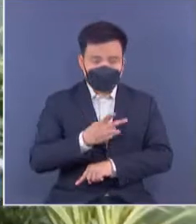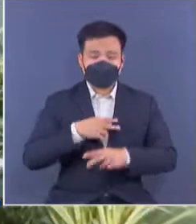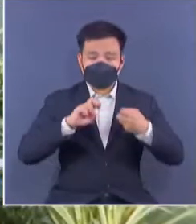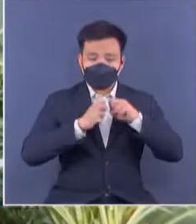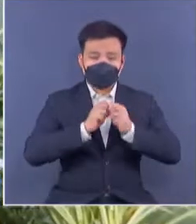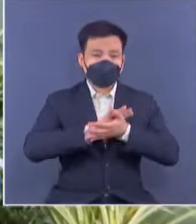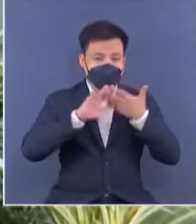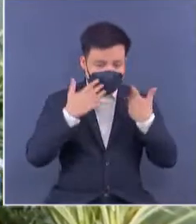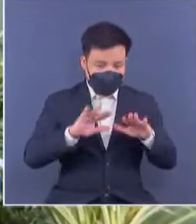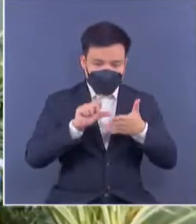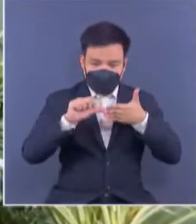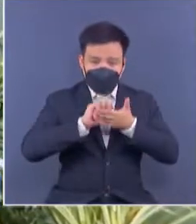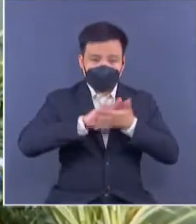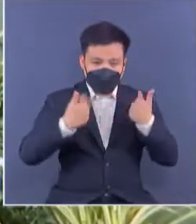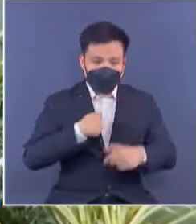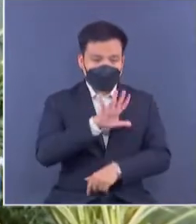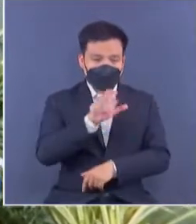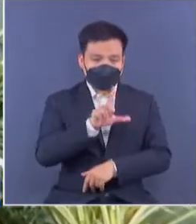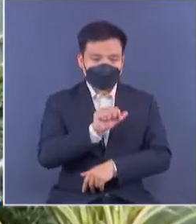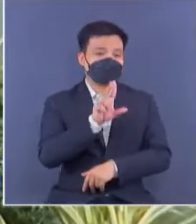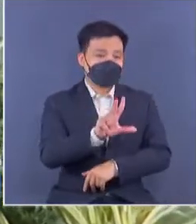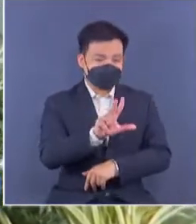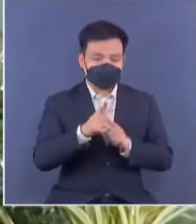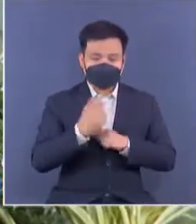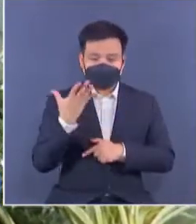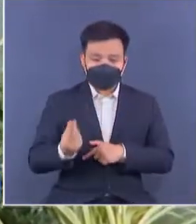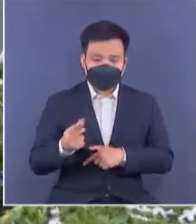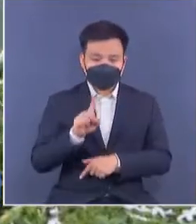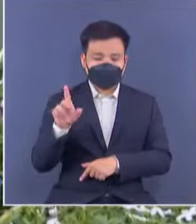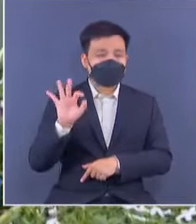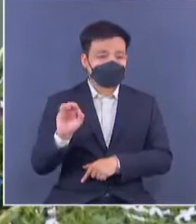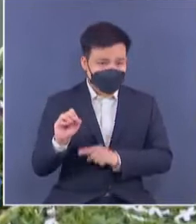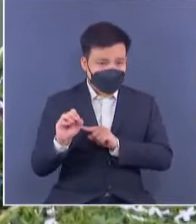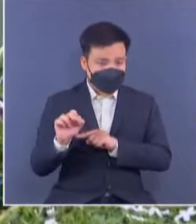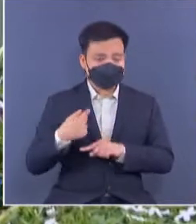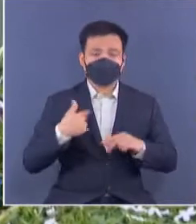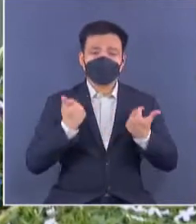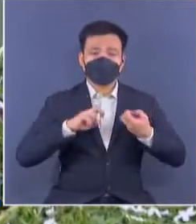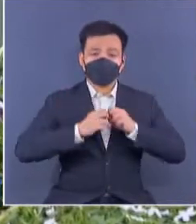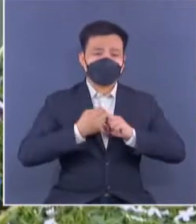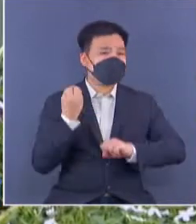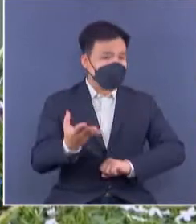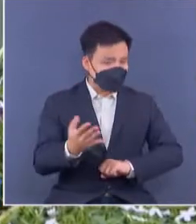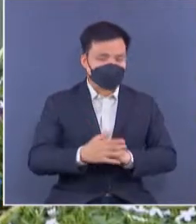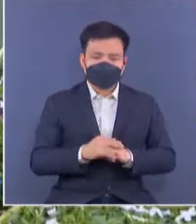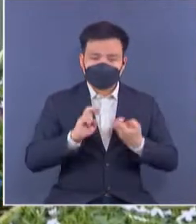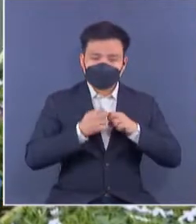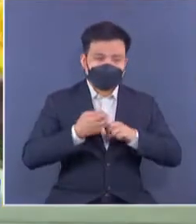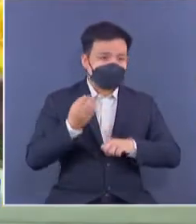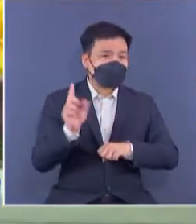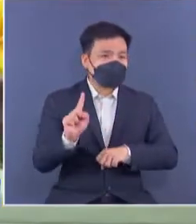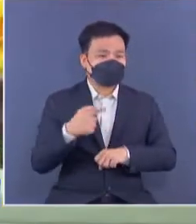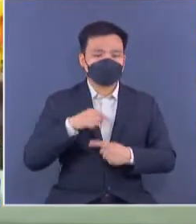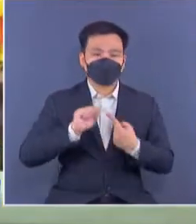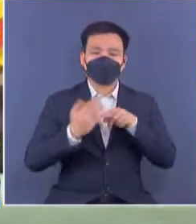แก้ไขเสร็จสิ้น 523เรื่องกำลังดำเนินการอีก 190เรื่องที่มีปัญหาหลักๆที่เค้าร้องเรียนครับถนน